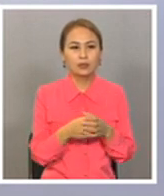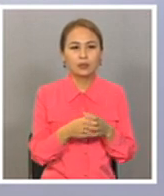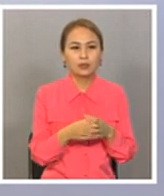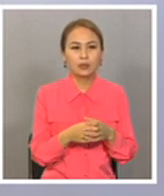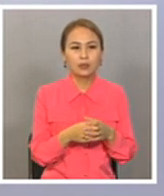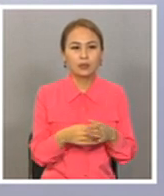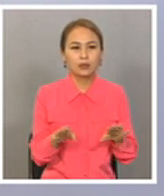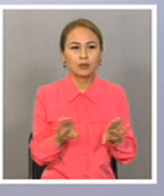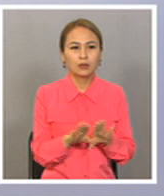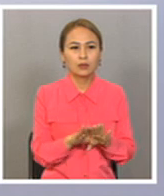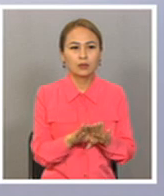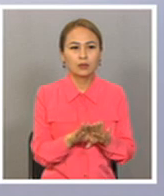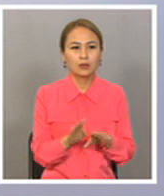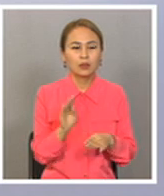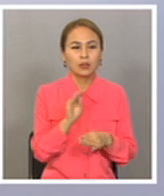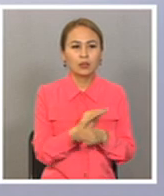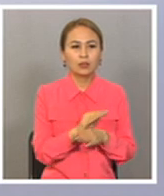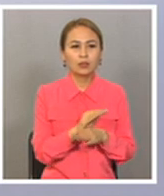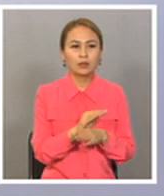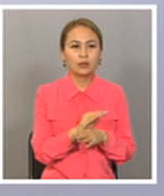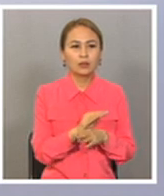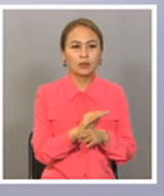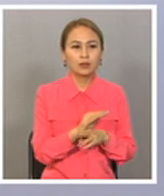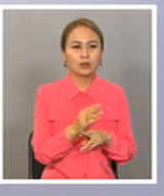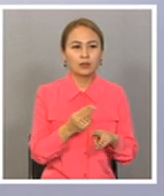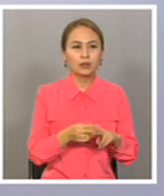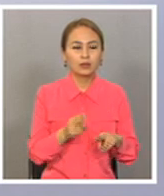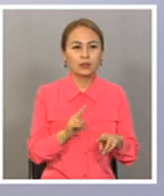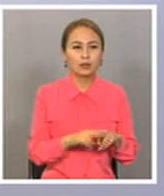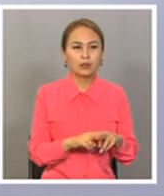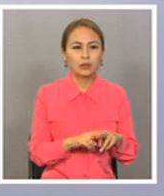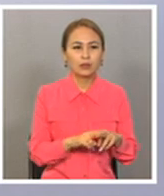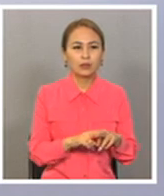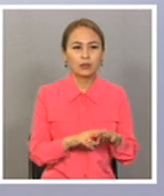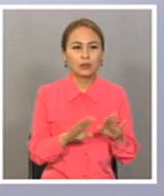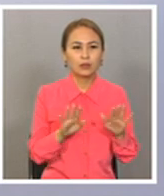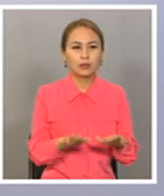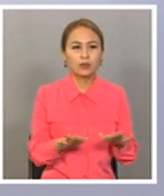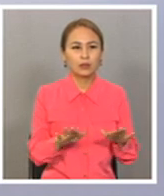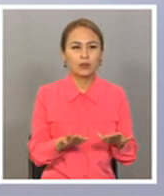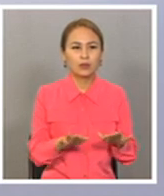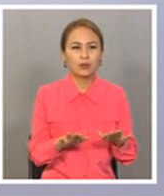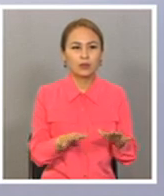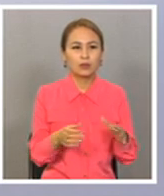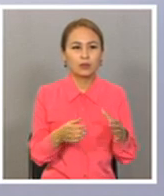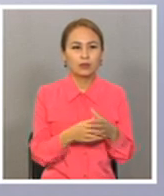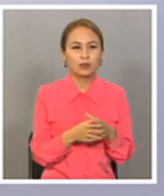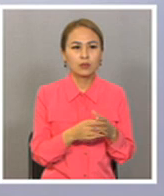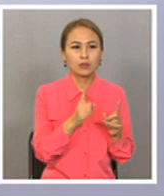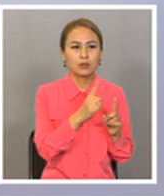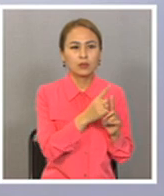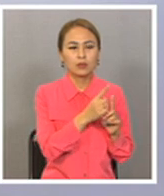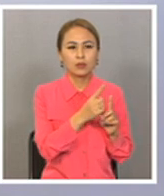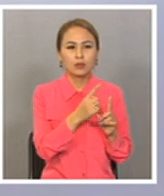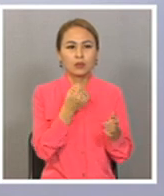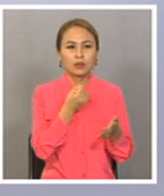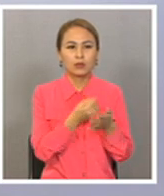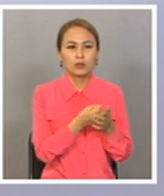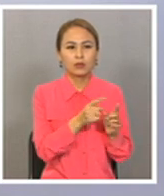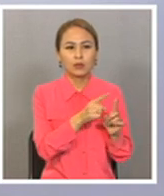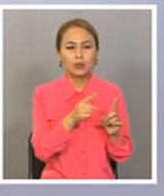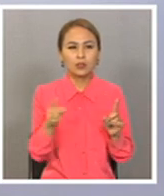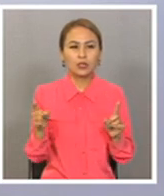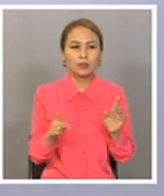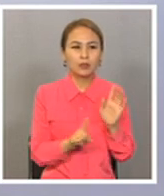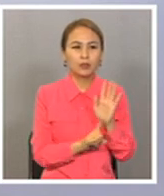кетпеге, D бізде 1 мен 2-нің арасында тұр. Және 1 мен 2-нің арасы да дәл сондай